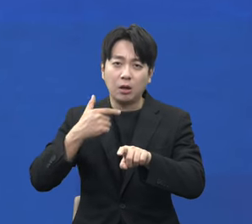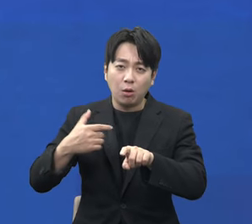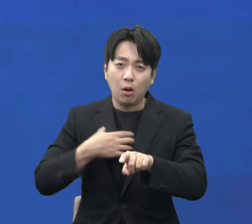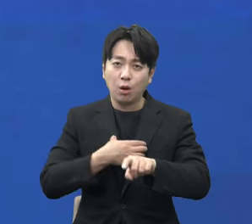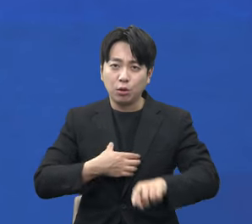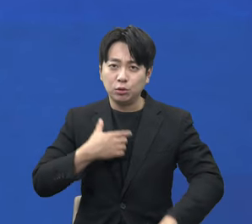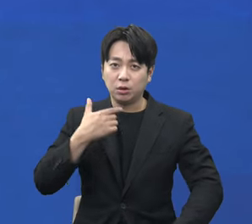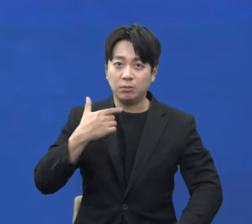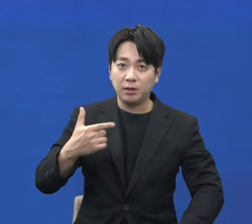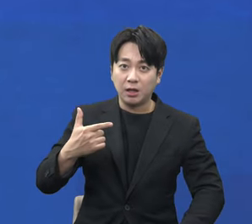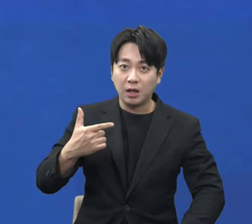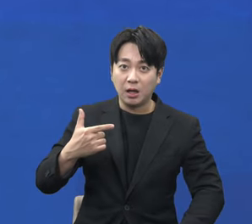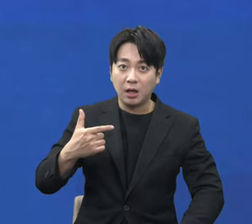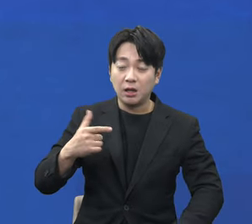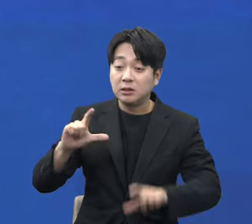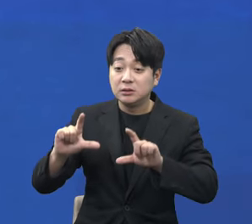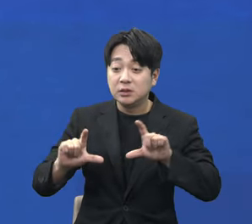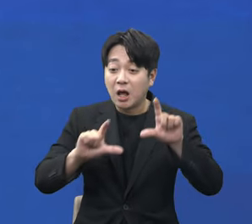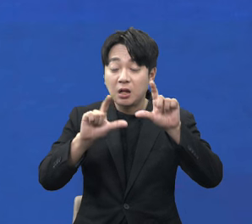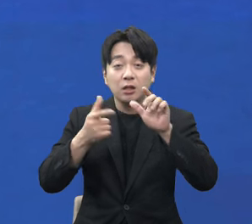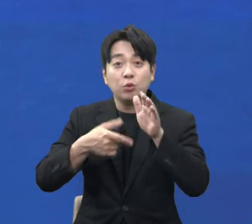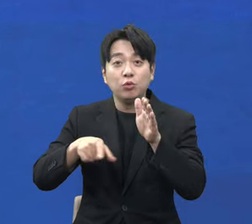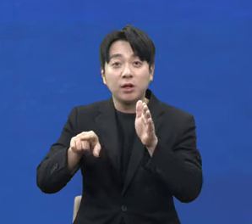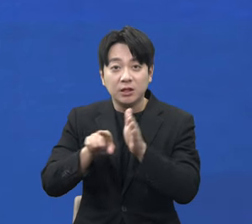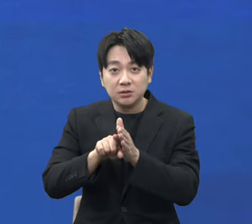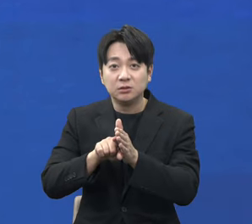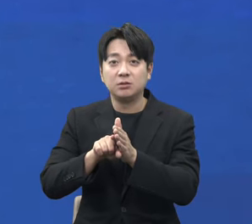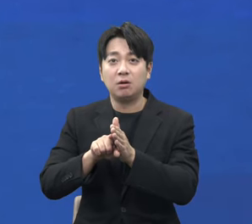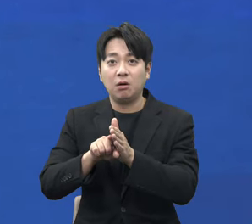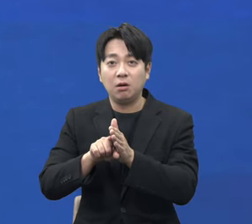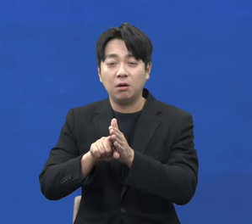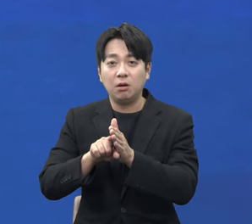생계를 위해서 임대료를 내는 게 아니라 임대료를 내기 위해서